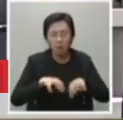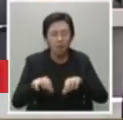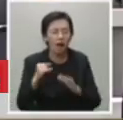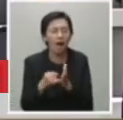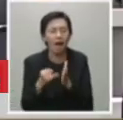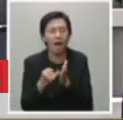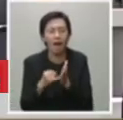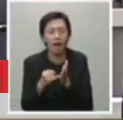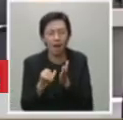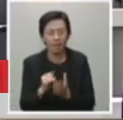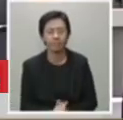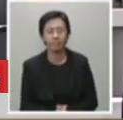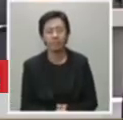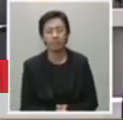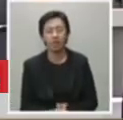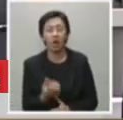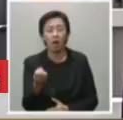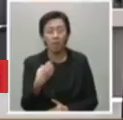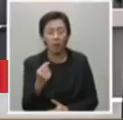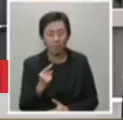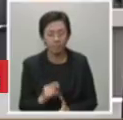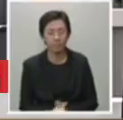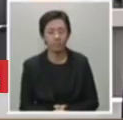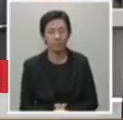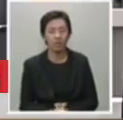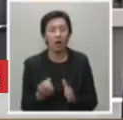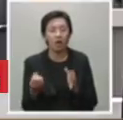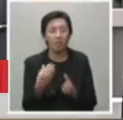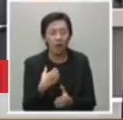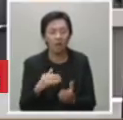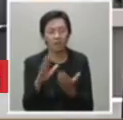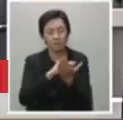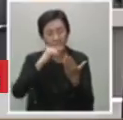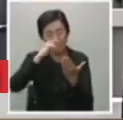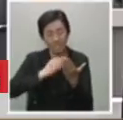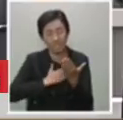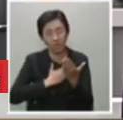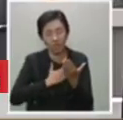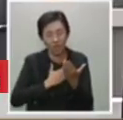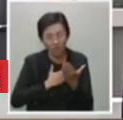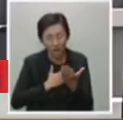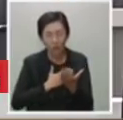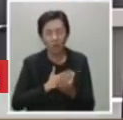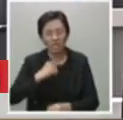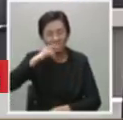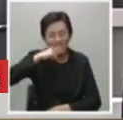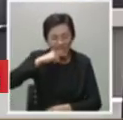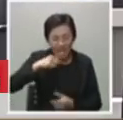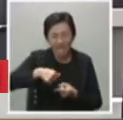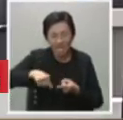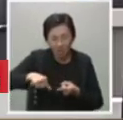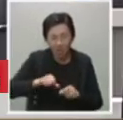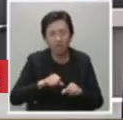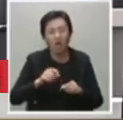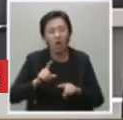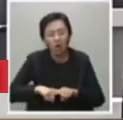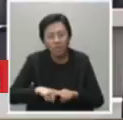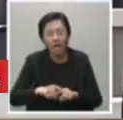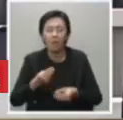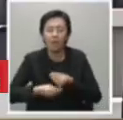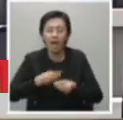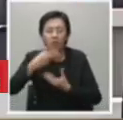มากท่านเคยบอกว่าประเทศไทยเนี่ยสามารถผลิตแปรงสีฟันยาสีฟันรองเท้าแตะไปขายทั่วโล